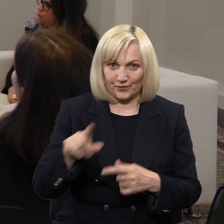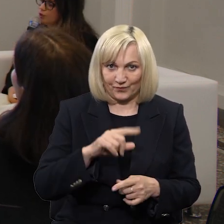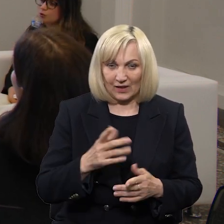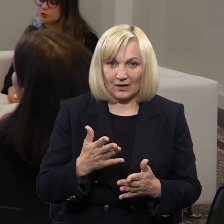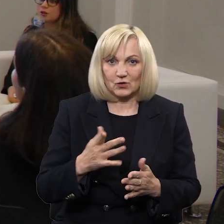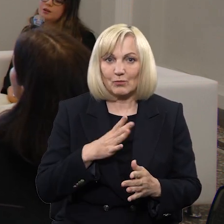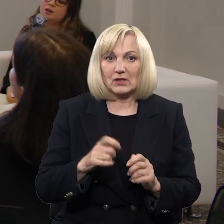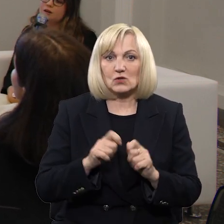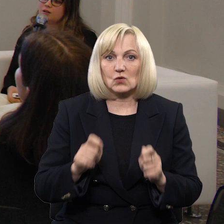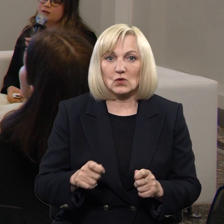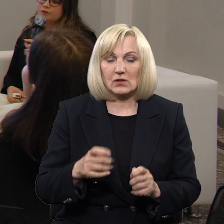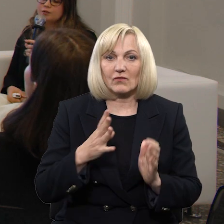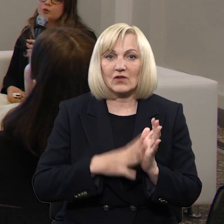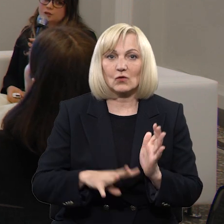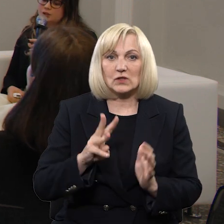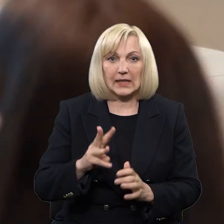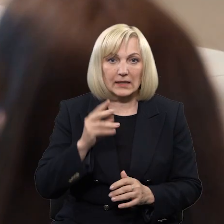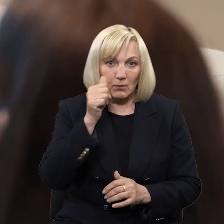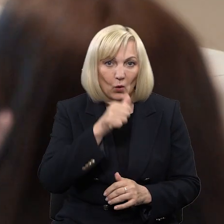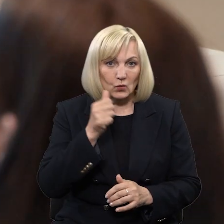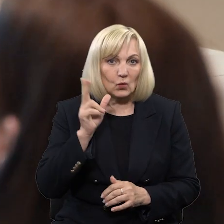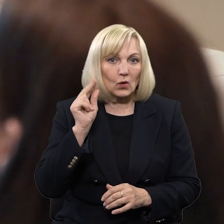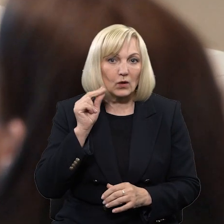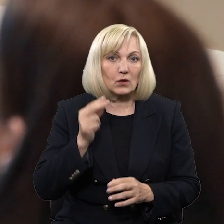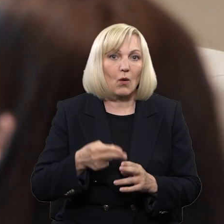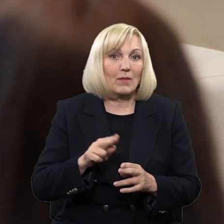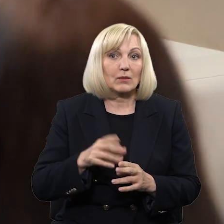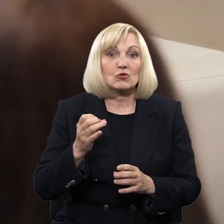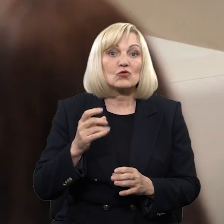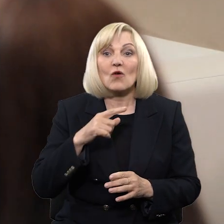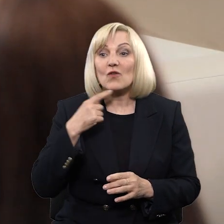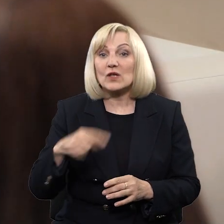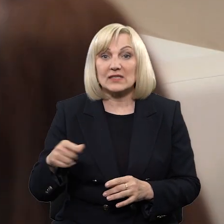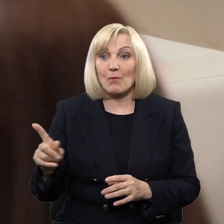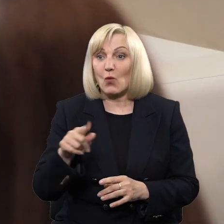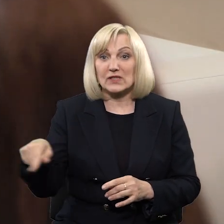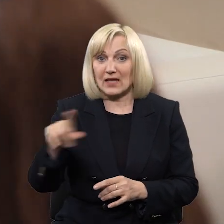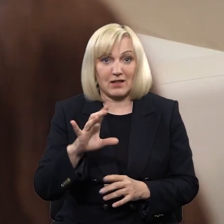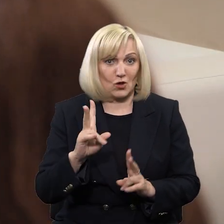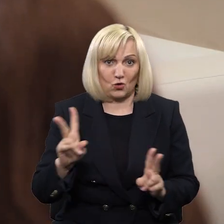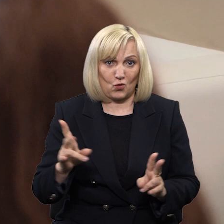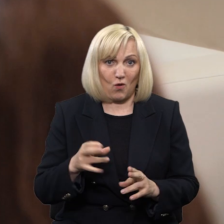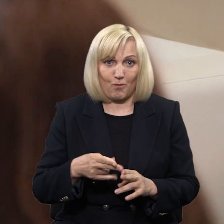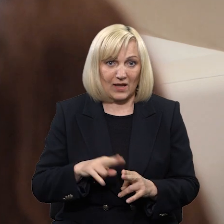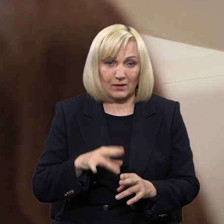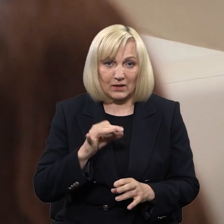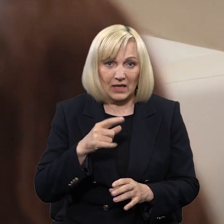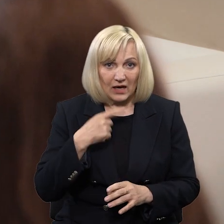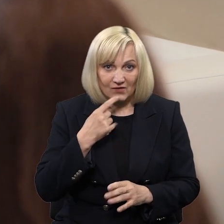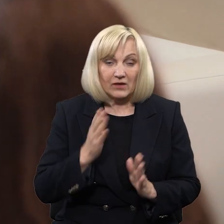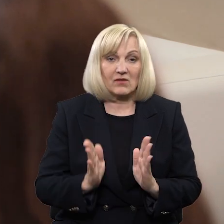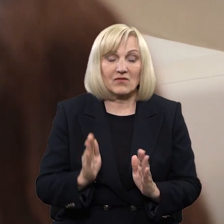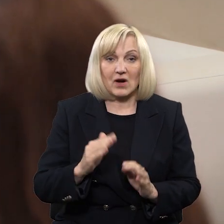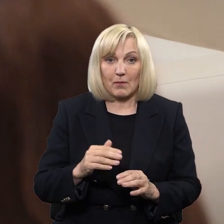музеях которая была создана В девяносто третьем году когда об этом в российских музеях ещё практически никто не говорил И вот